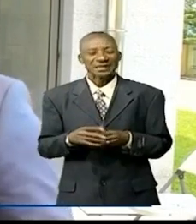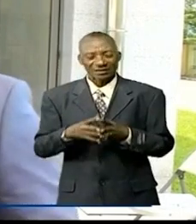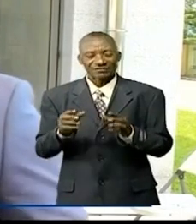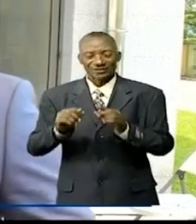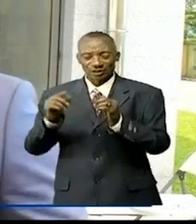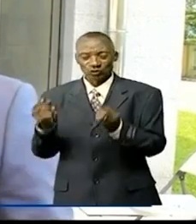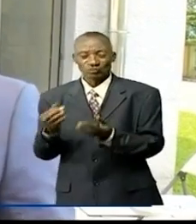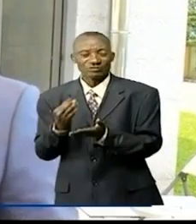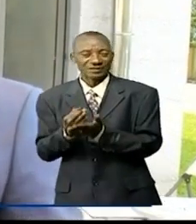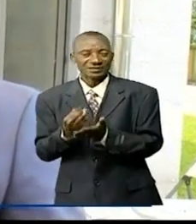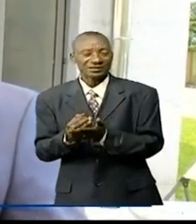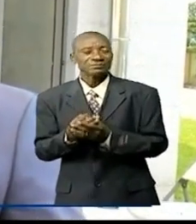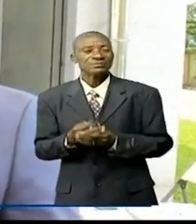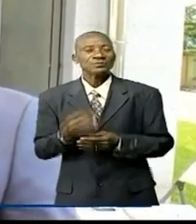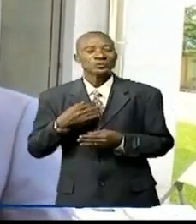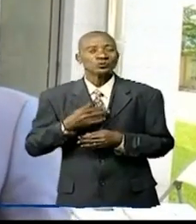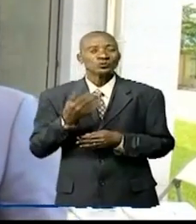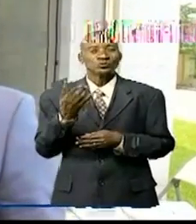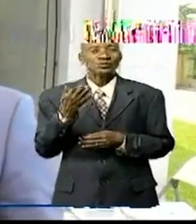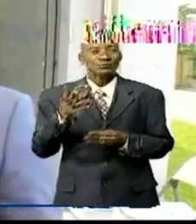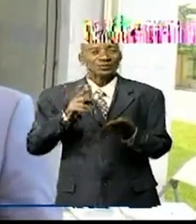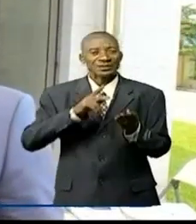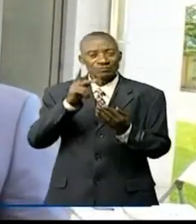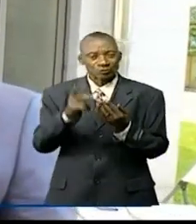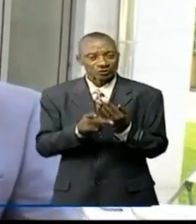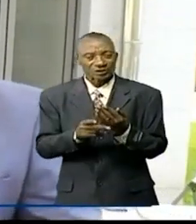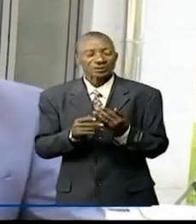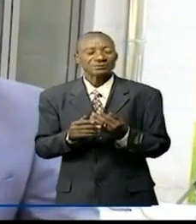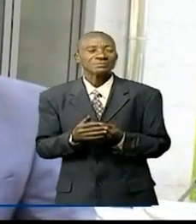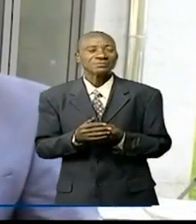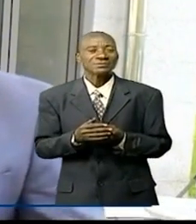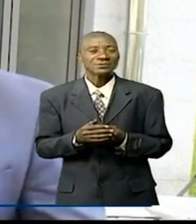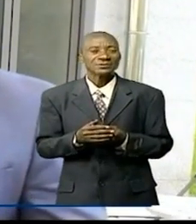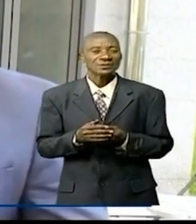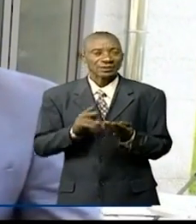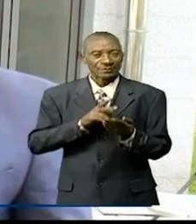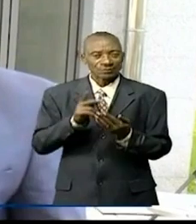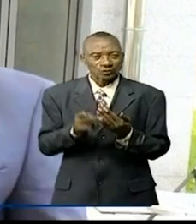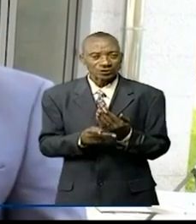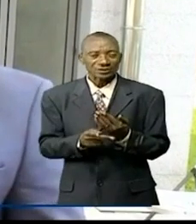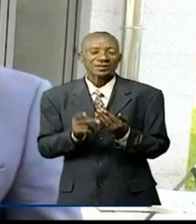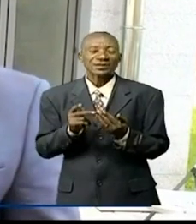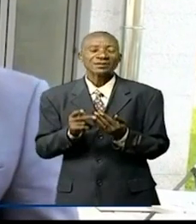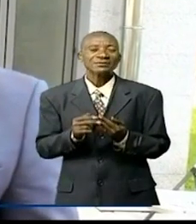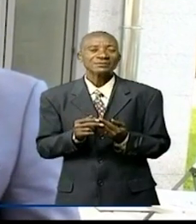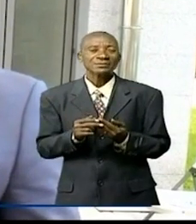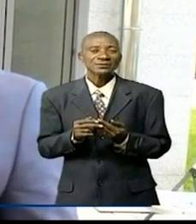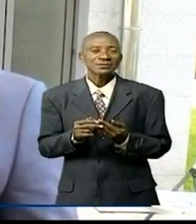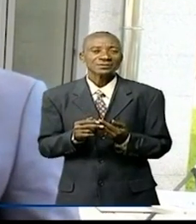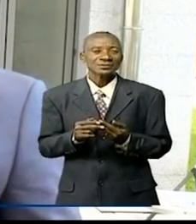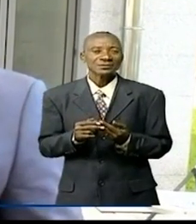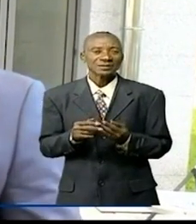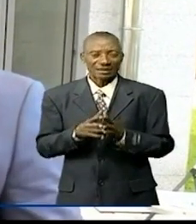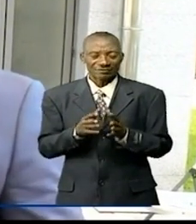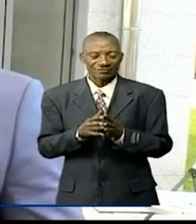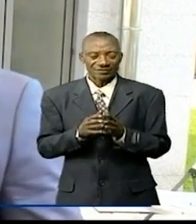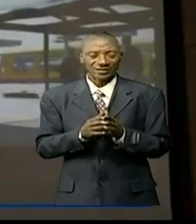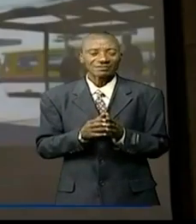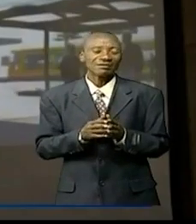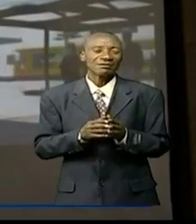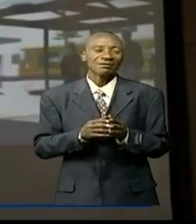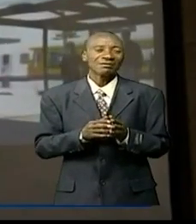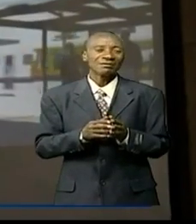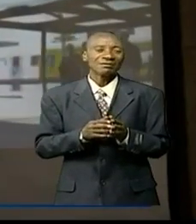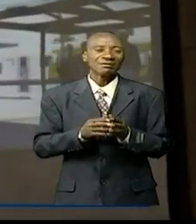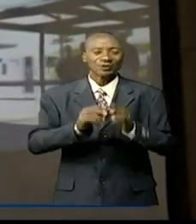projet, pas cette fois-là minimaliste, mais un projet qui va regrouper quatre phases, subdivisées en quatre phases, je